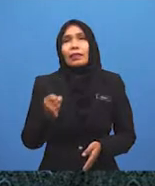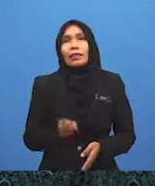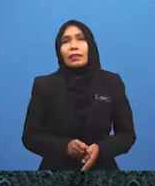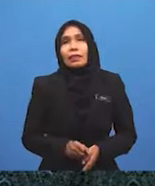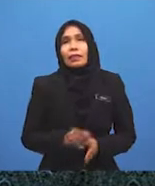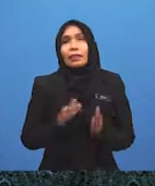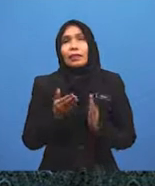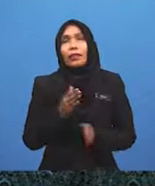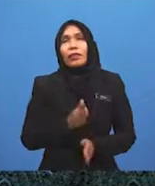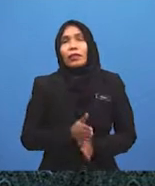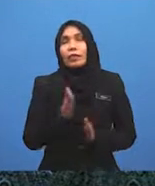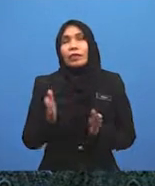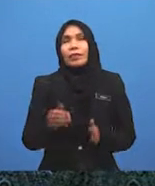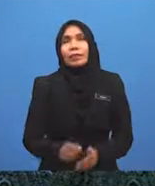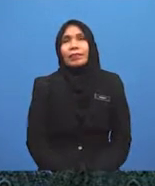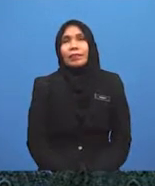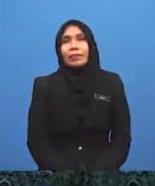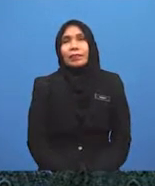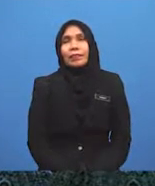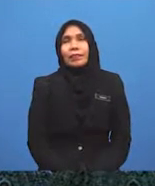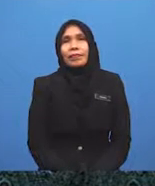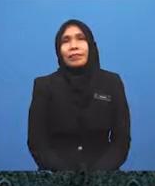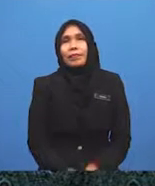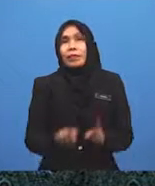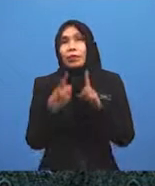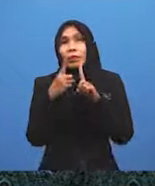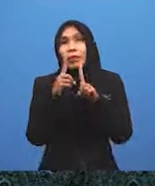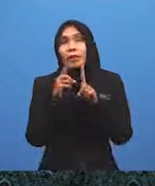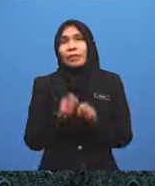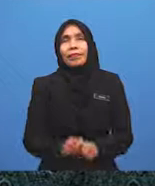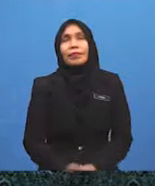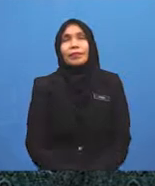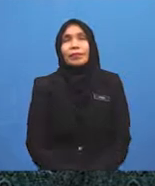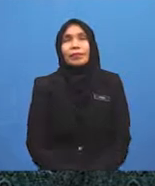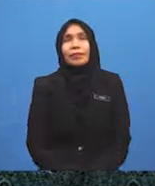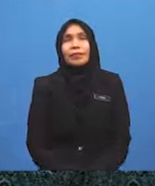oleh jiran. Apakah jawapannya?